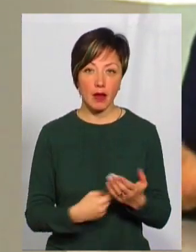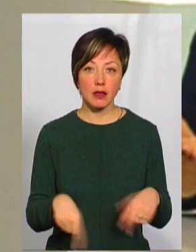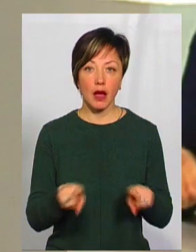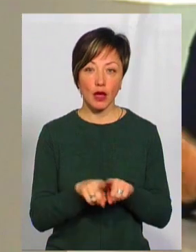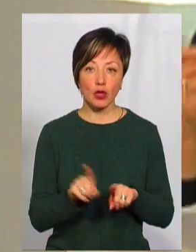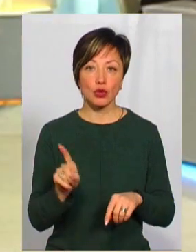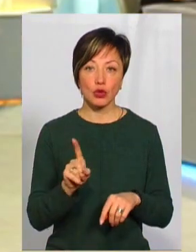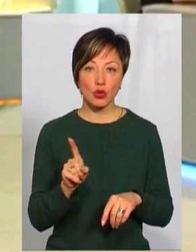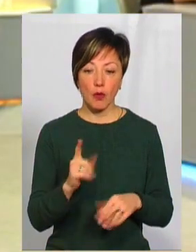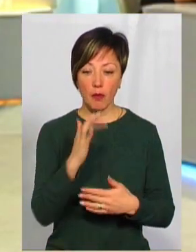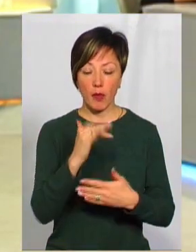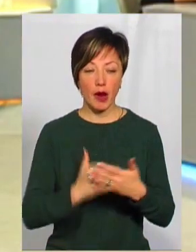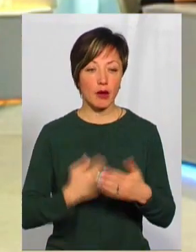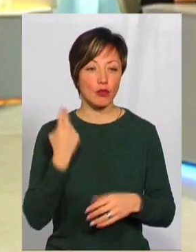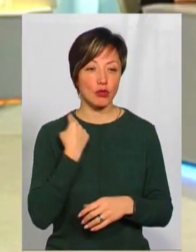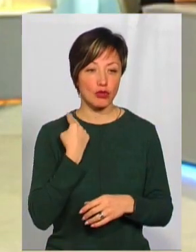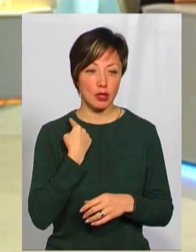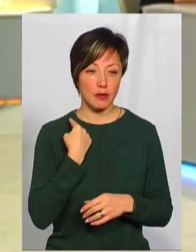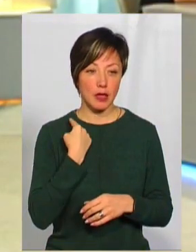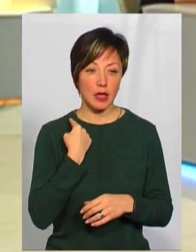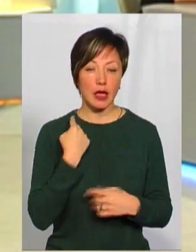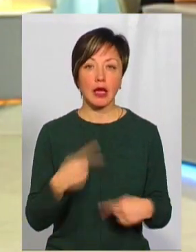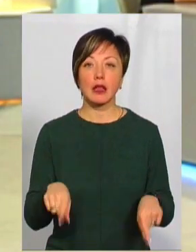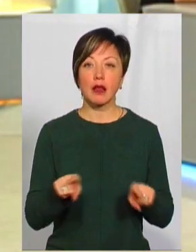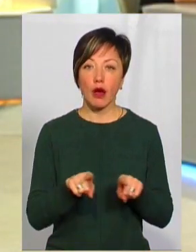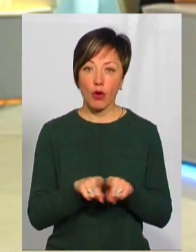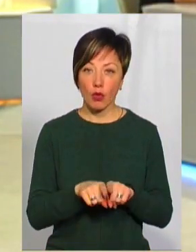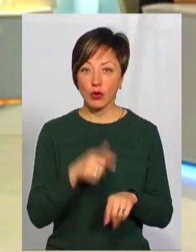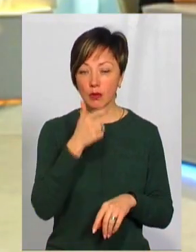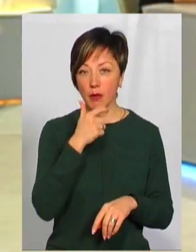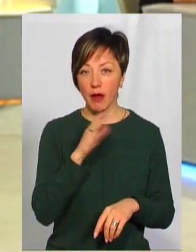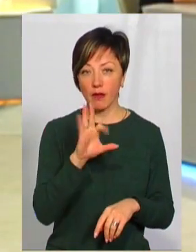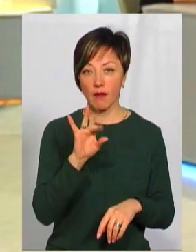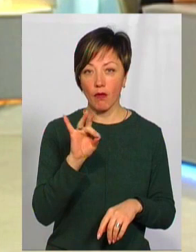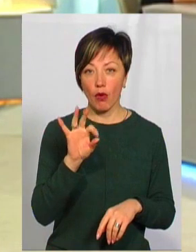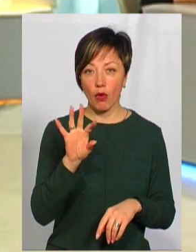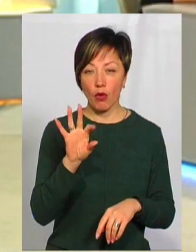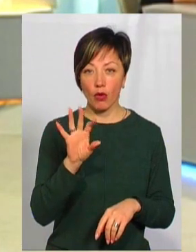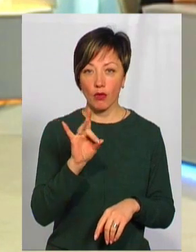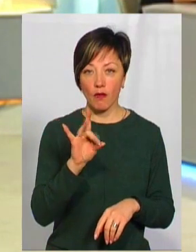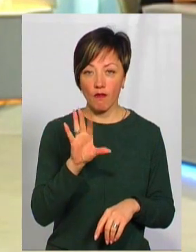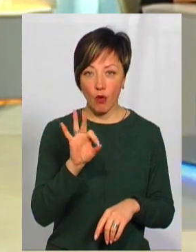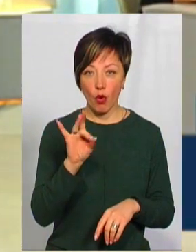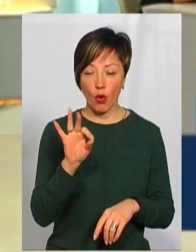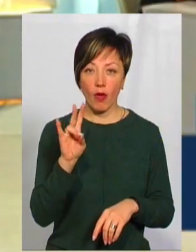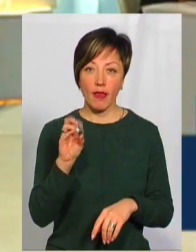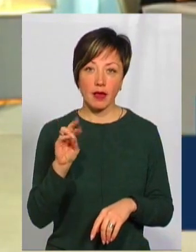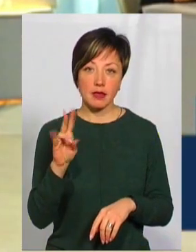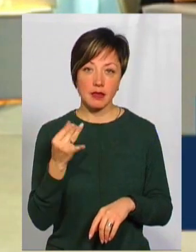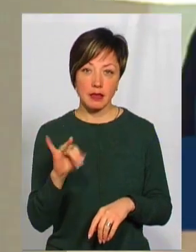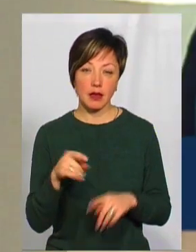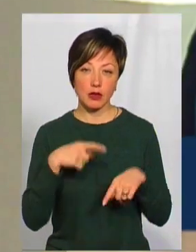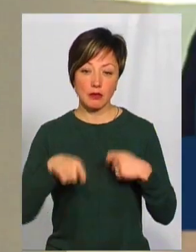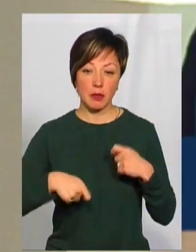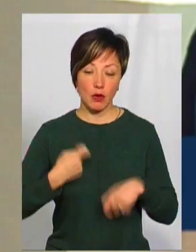що у переліку боржників. Він також, пан Воронецький, відмітив, що оскільки підприємство збиткове, я